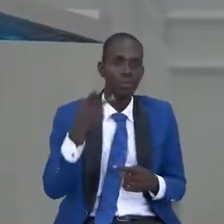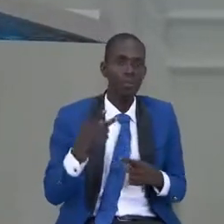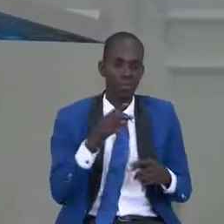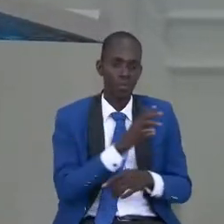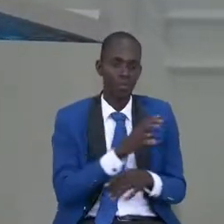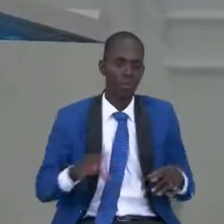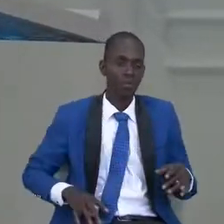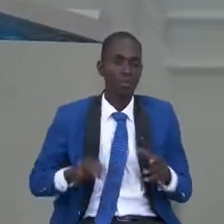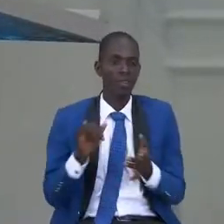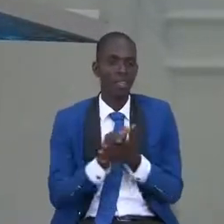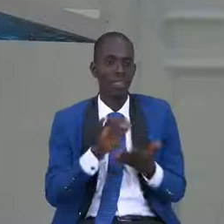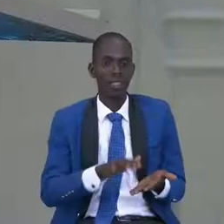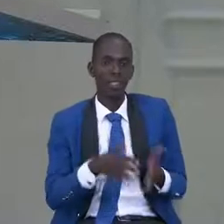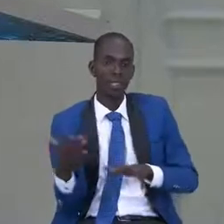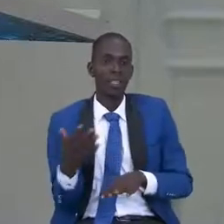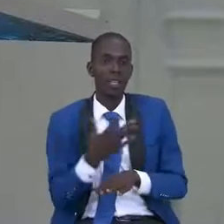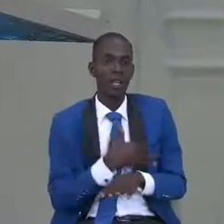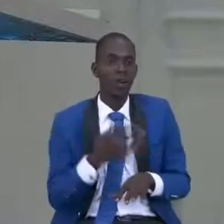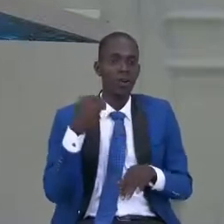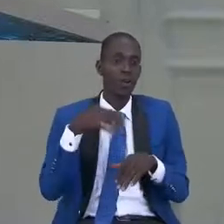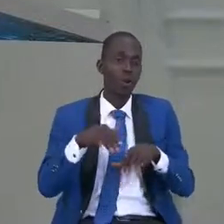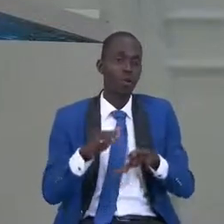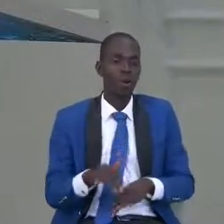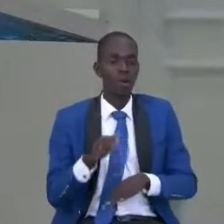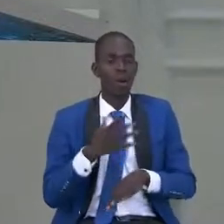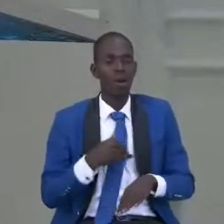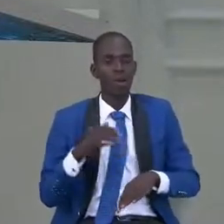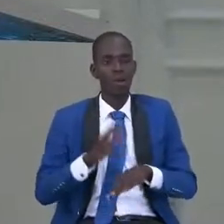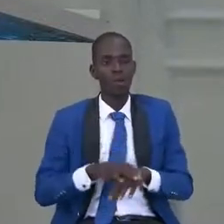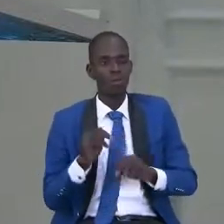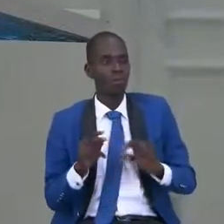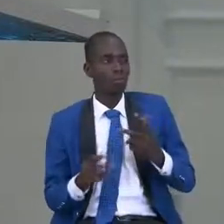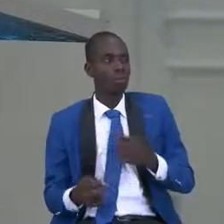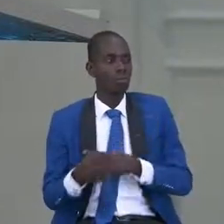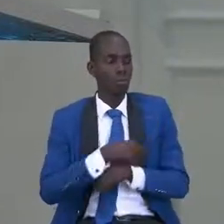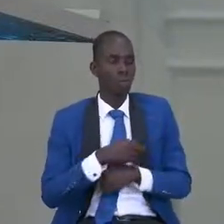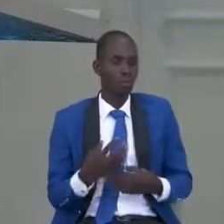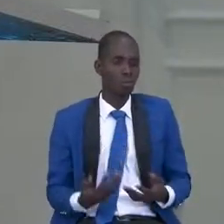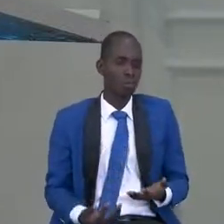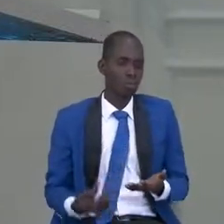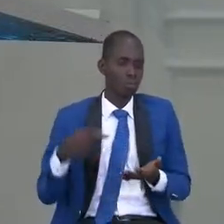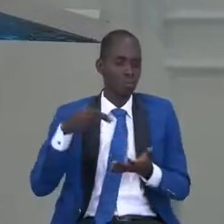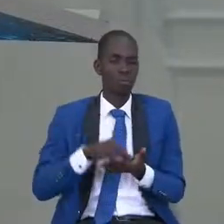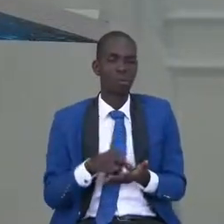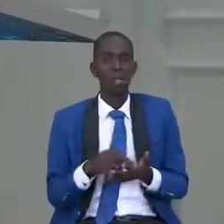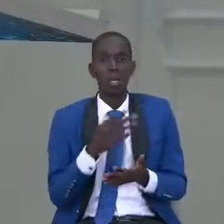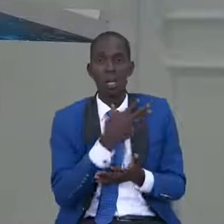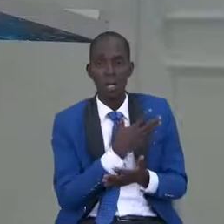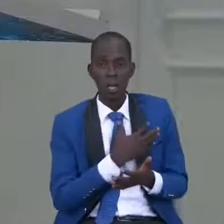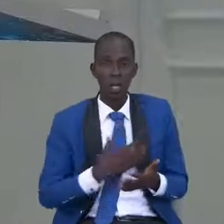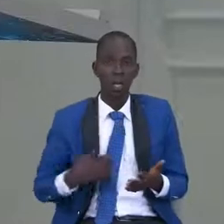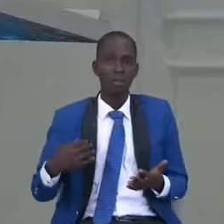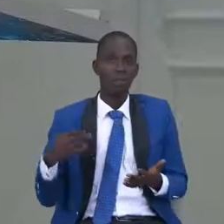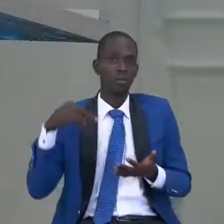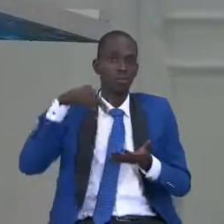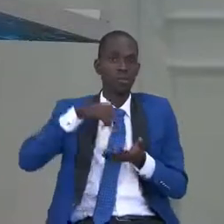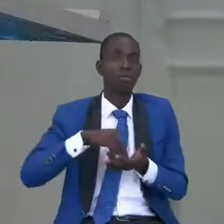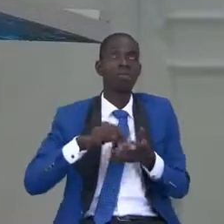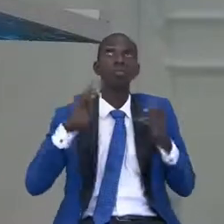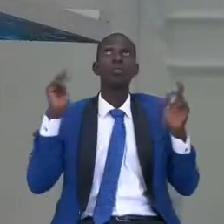et qui a été enseveli et le troisième jour, selon ce qui est dit, a ressuscité triomphalement,